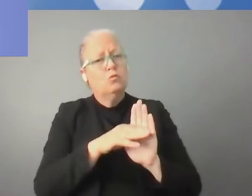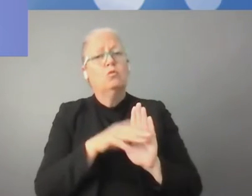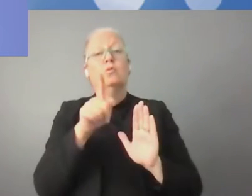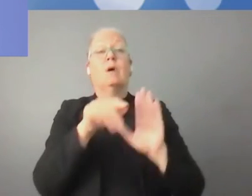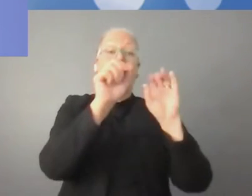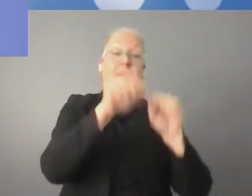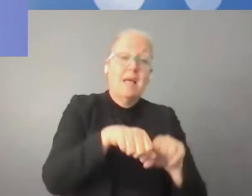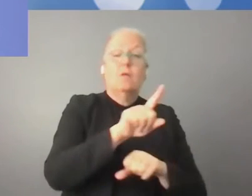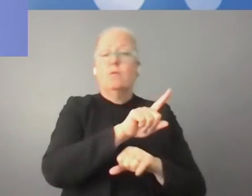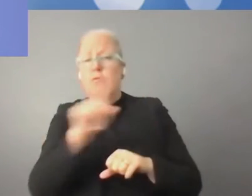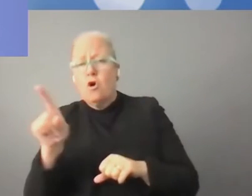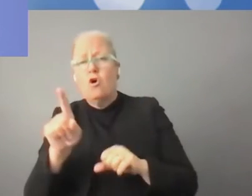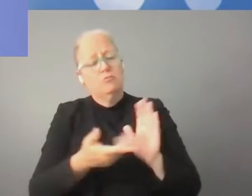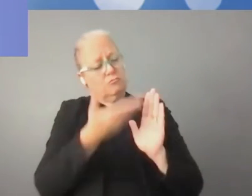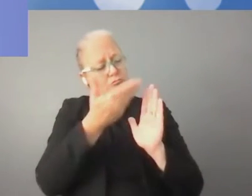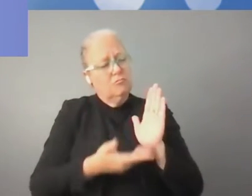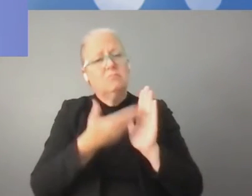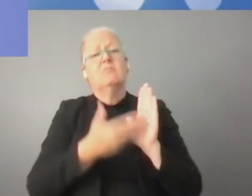с будущего года.